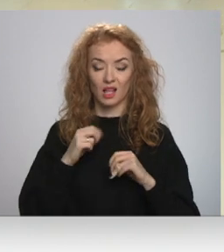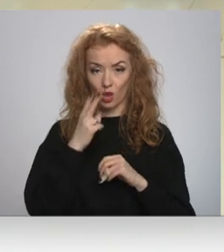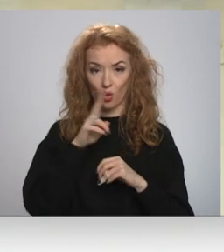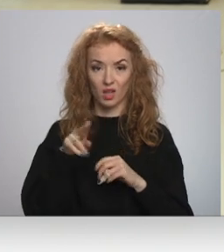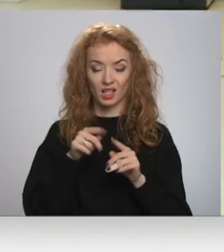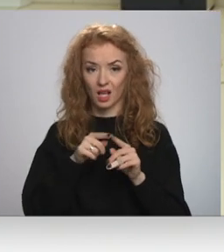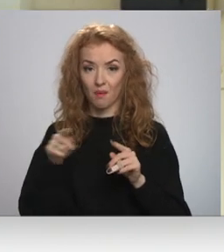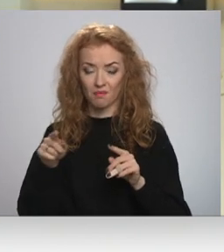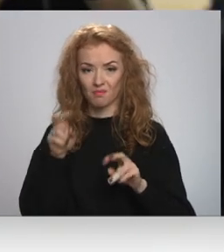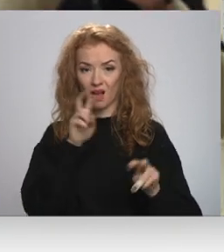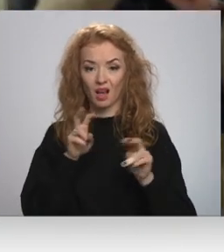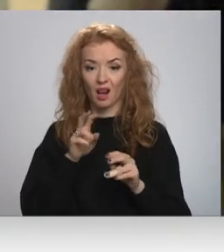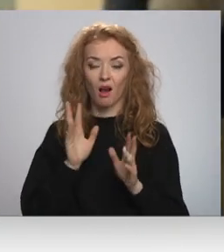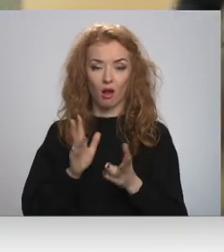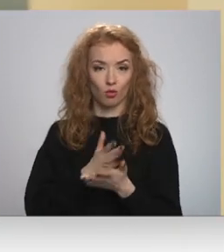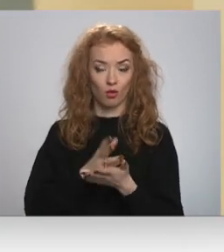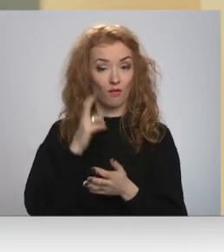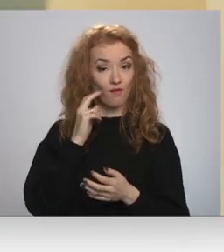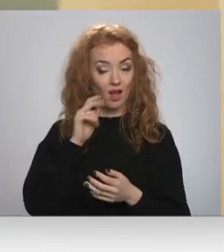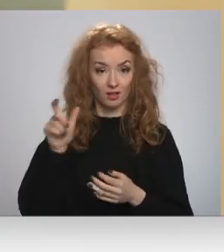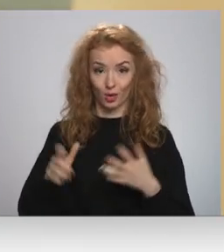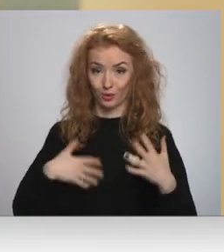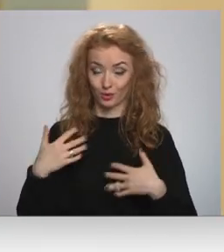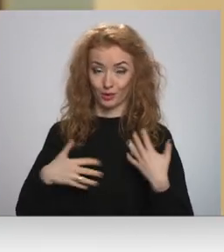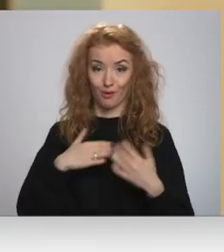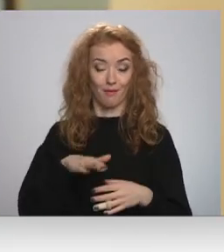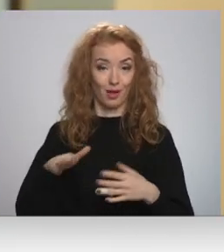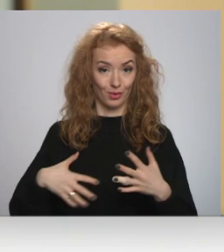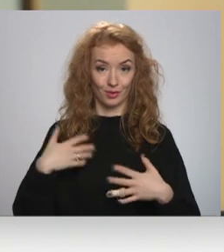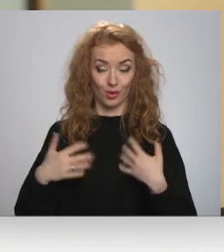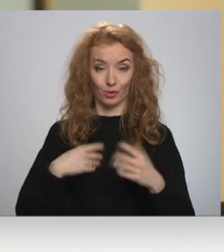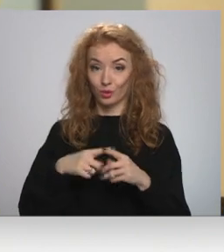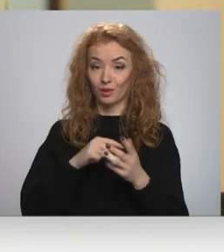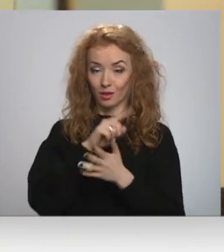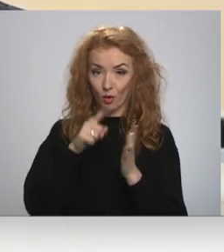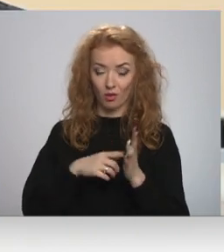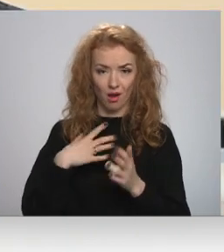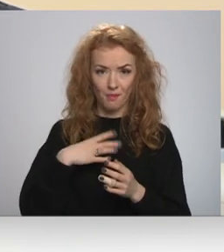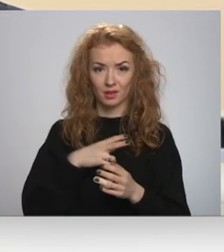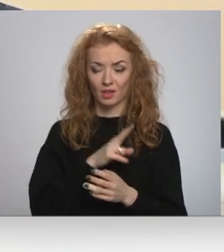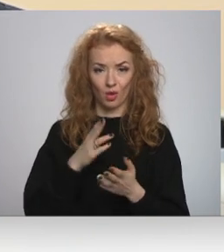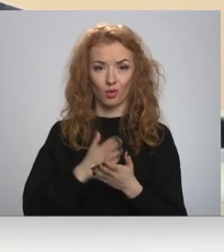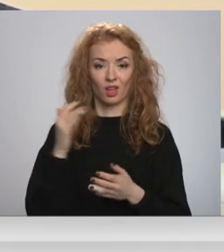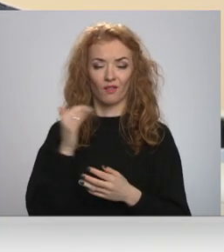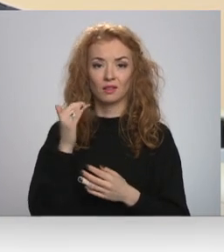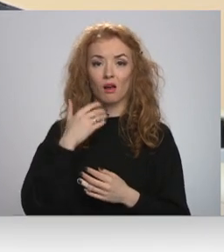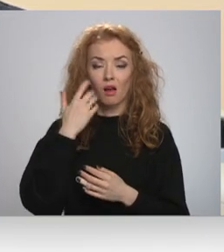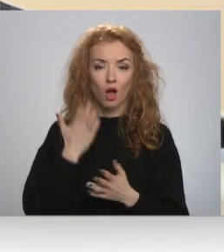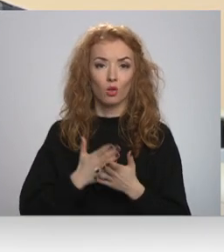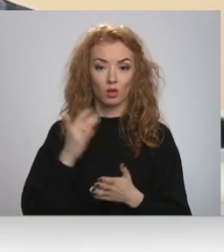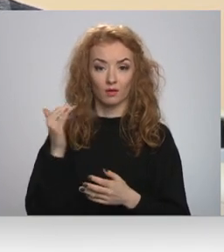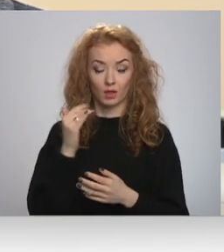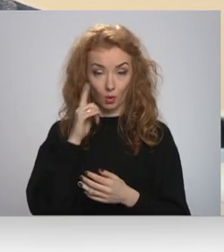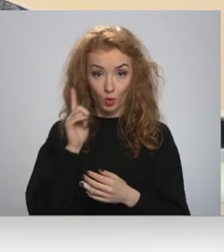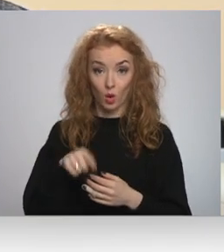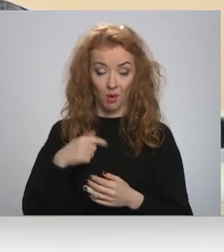bet ne visām klašu grupām. Vecāki satraucas, bērni satraucas par to un jautā, kāpēc nenotiek fizika, kad notiks fizika.